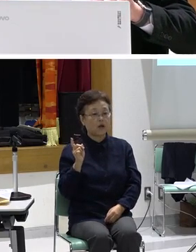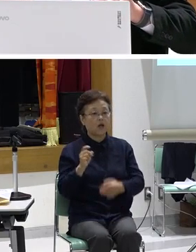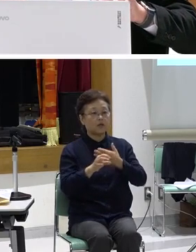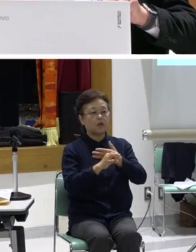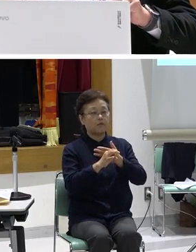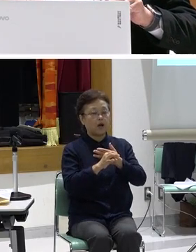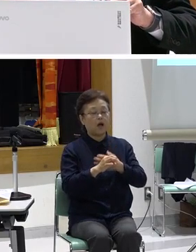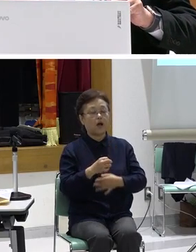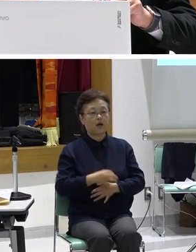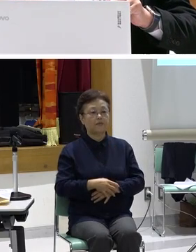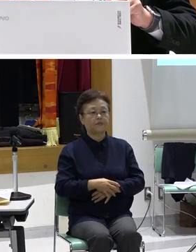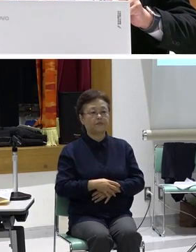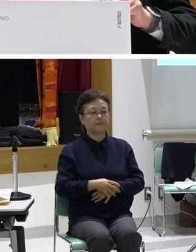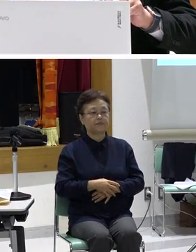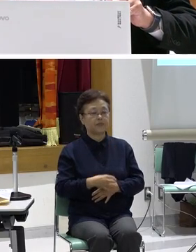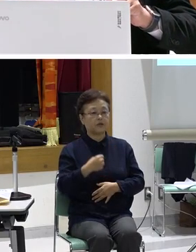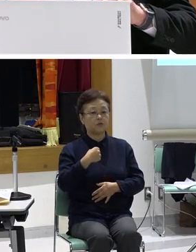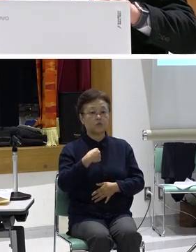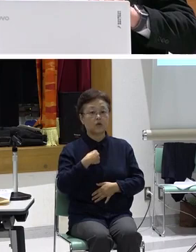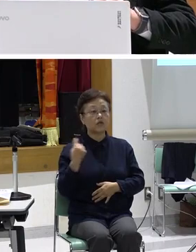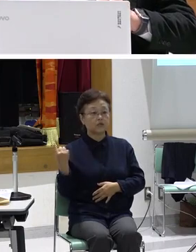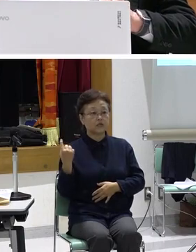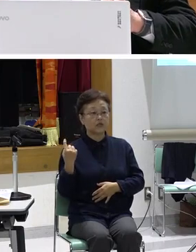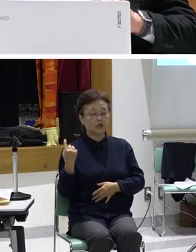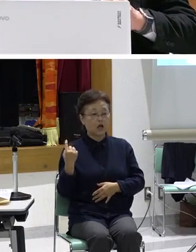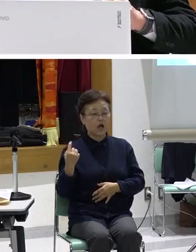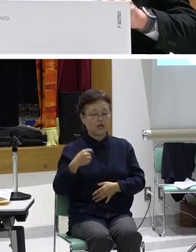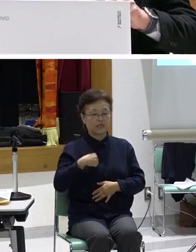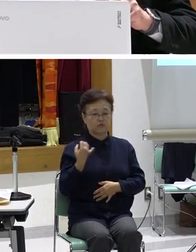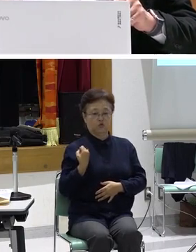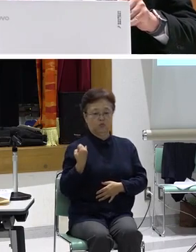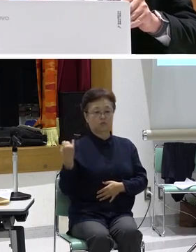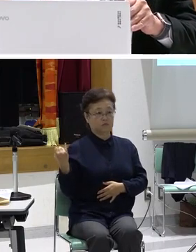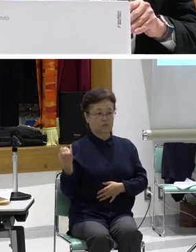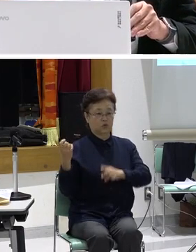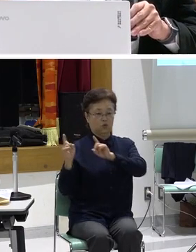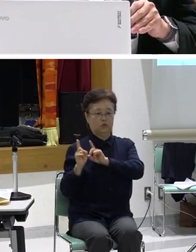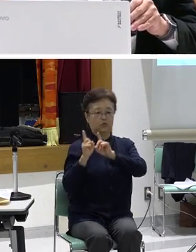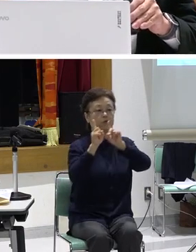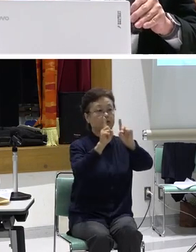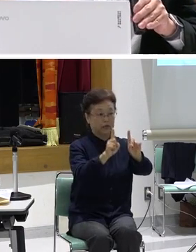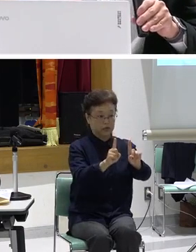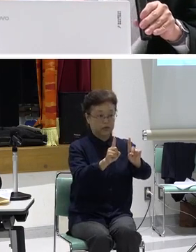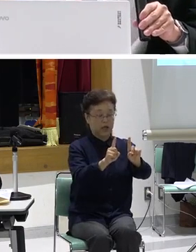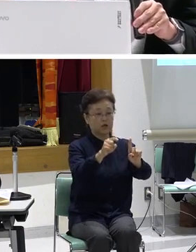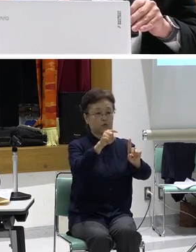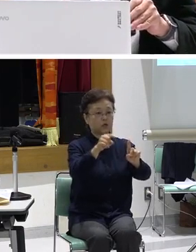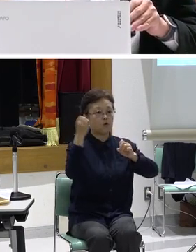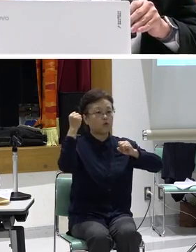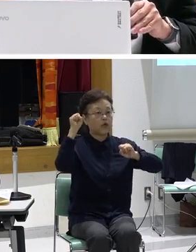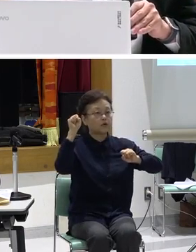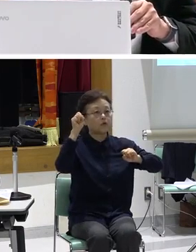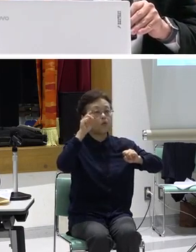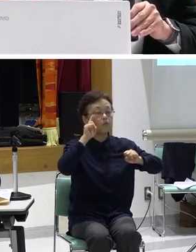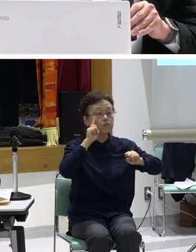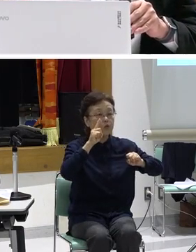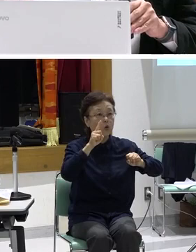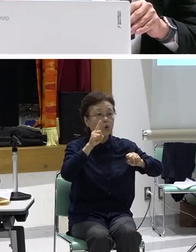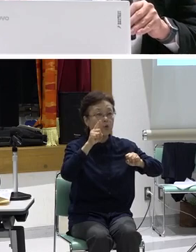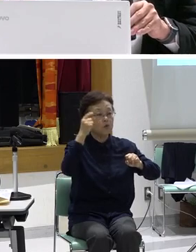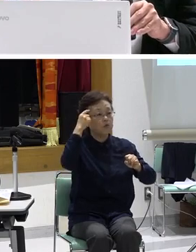が、自分の連れ合いと一緒にここで、そのプログラムを楽しもうと思っ